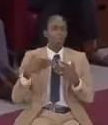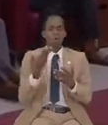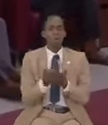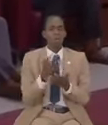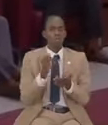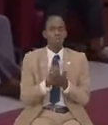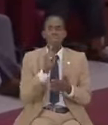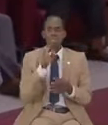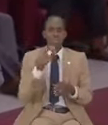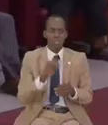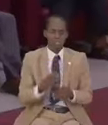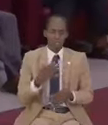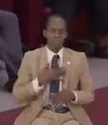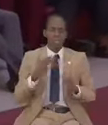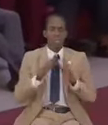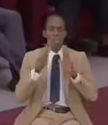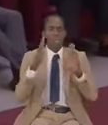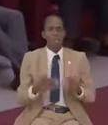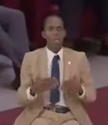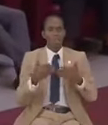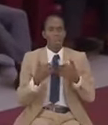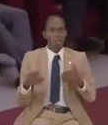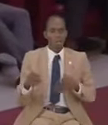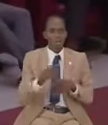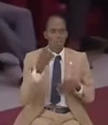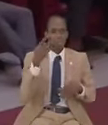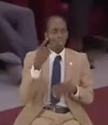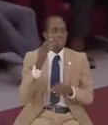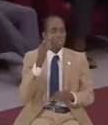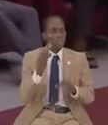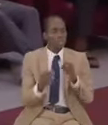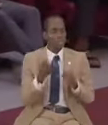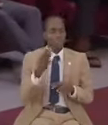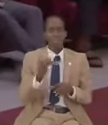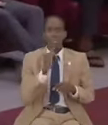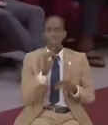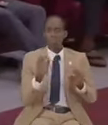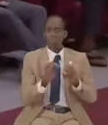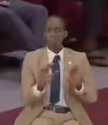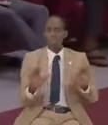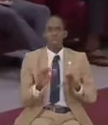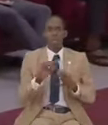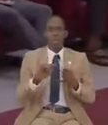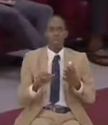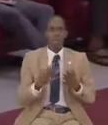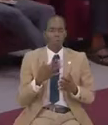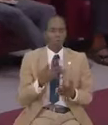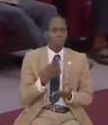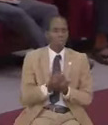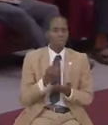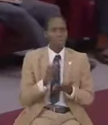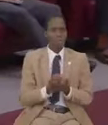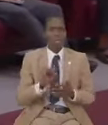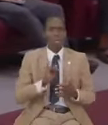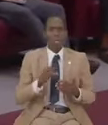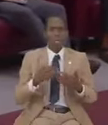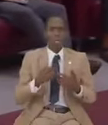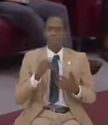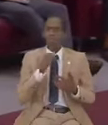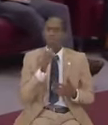ce qui est dans ma maison il n'y a rien dans mes trésors que je ne leur ai fait voir